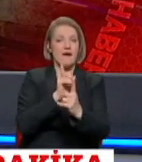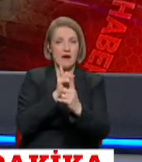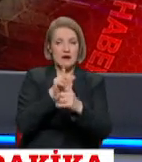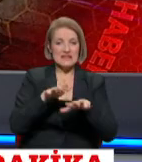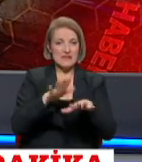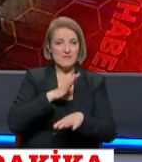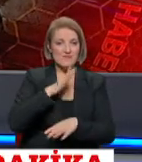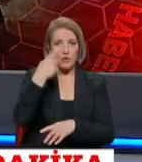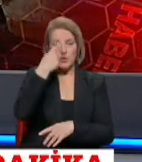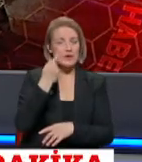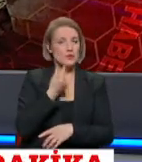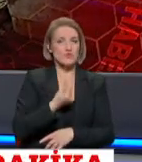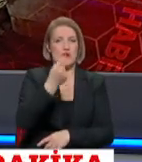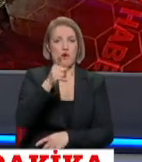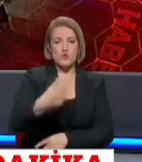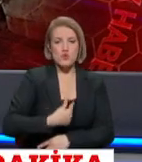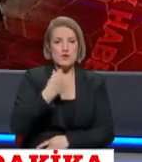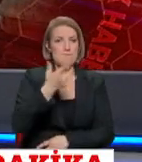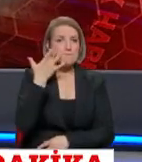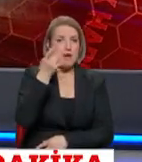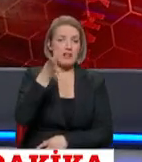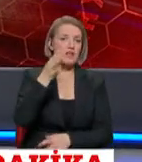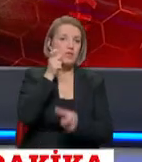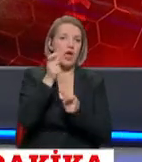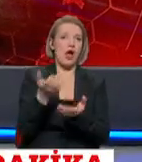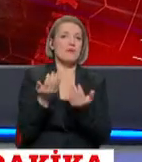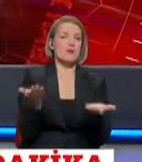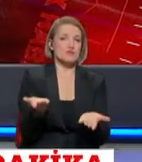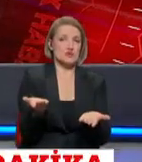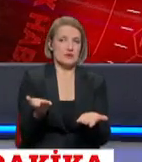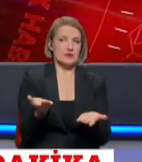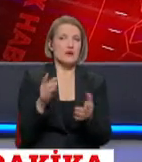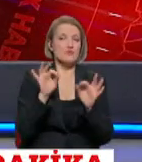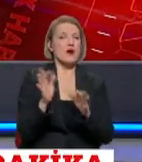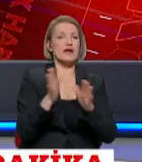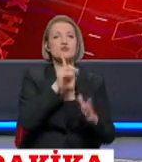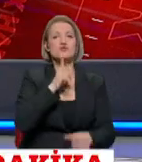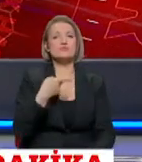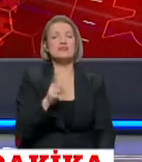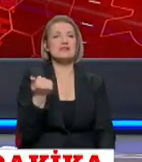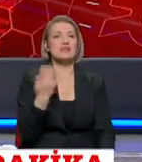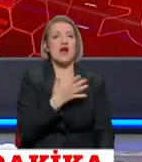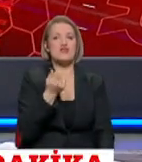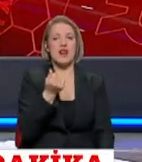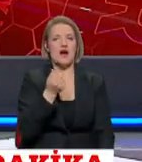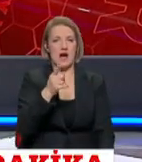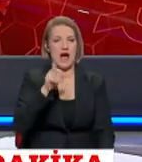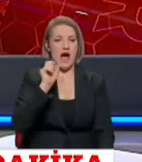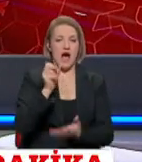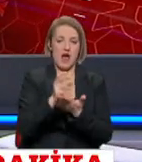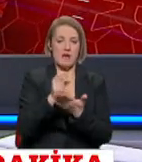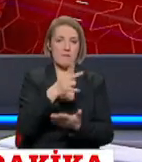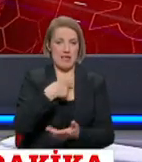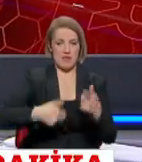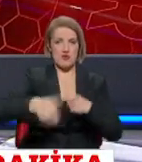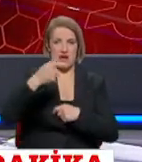çıktı. Ancak uyarılar belli ki dikkate alınmamış. Bu arada da yüz binlerce liralık Adıyaman Belediye Başkanlık